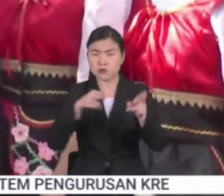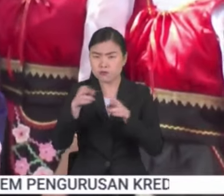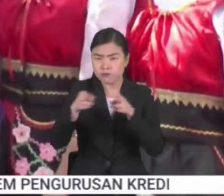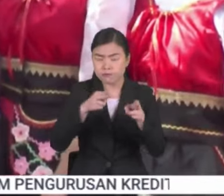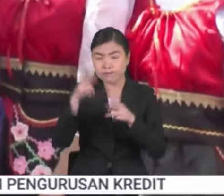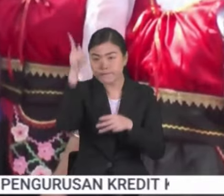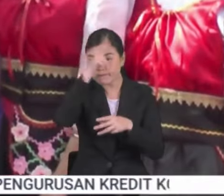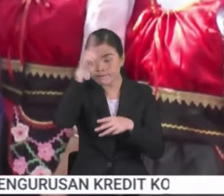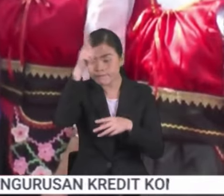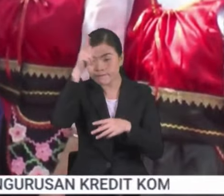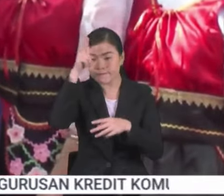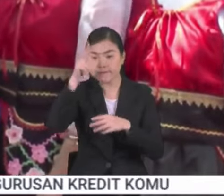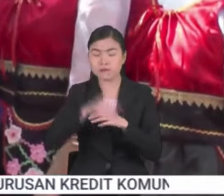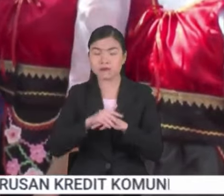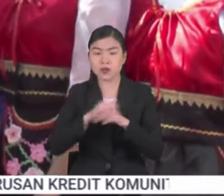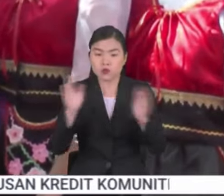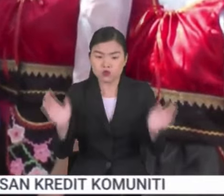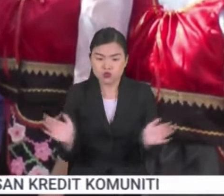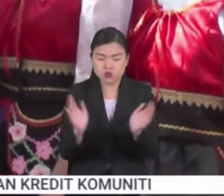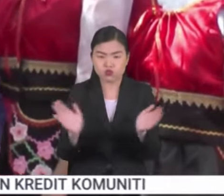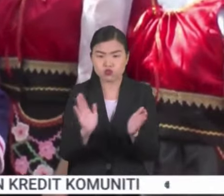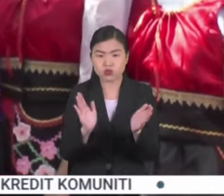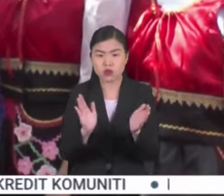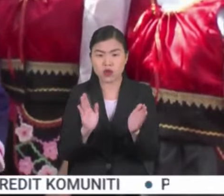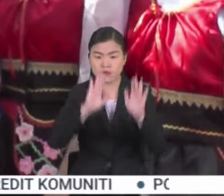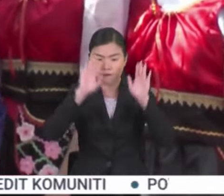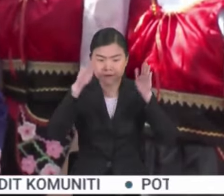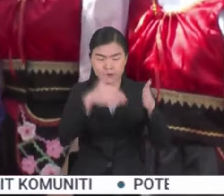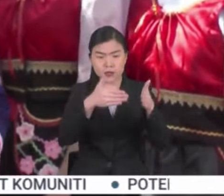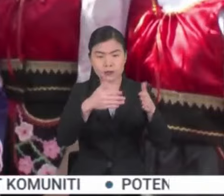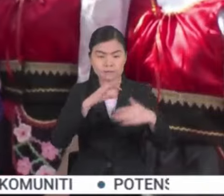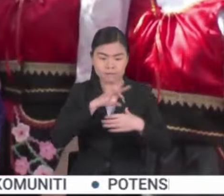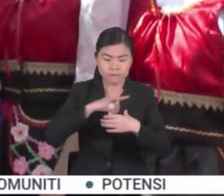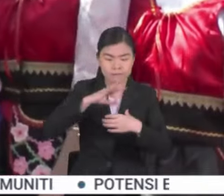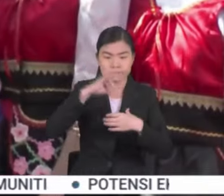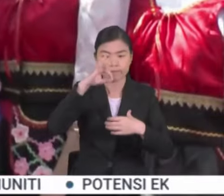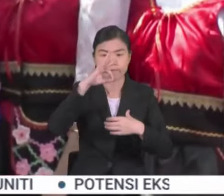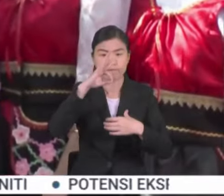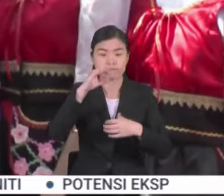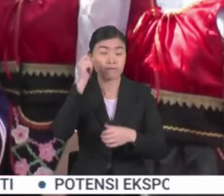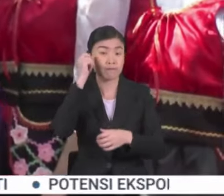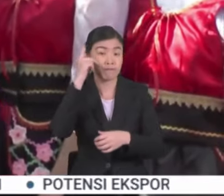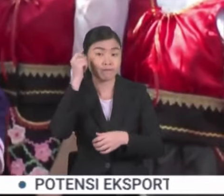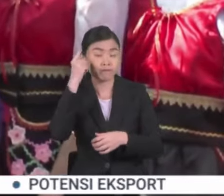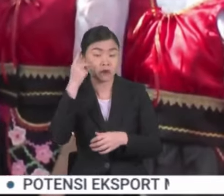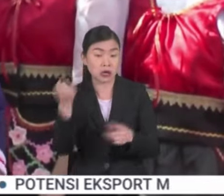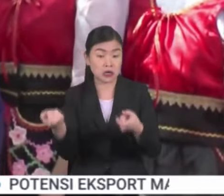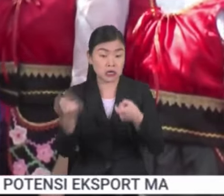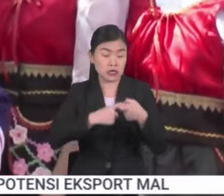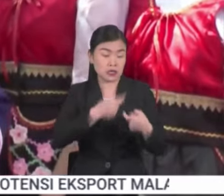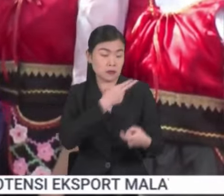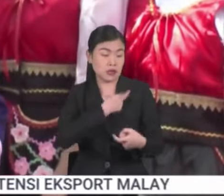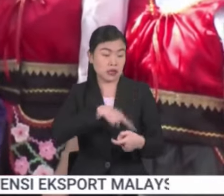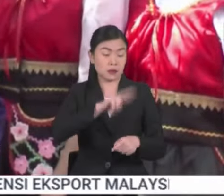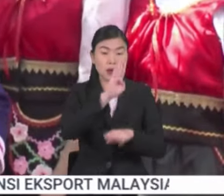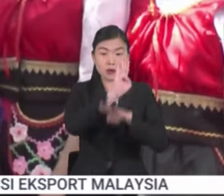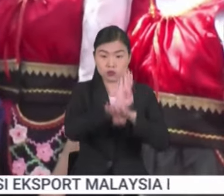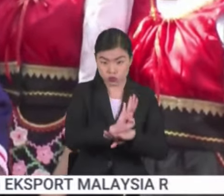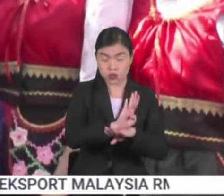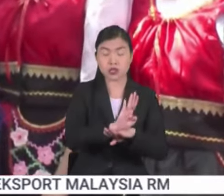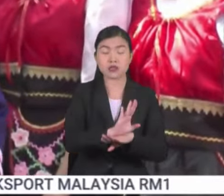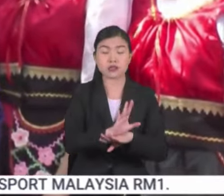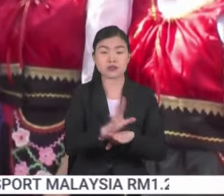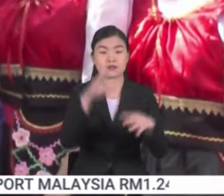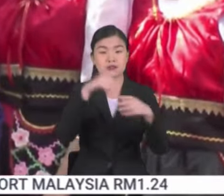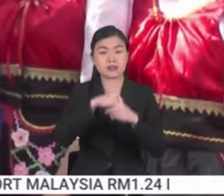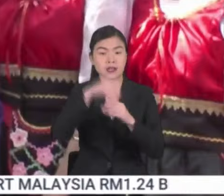usaha kerajaan untuk mengetengahkan semangat dan kefahaman berkenaan dengan agama, budaya dan adat resam yang